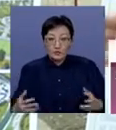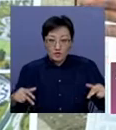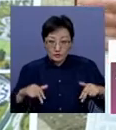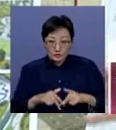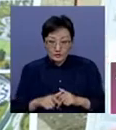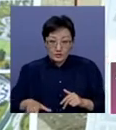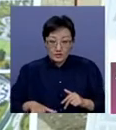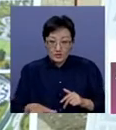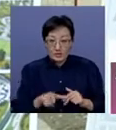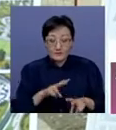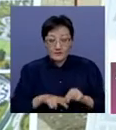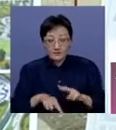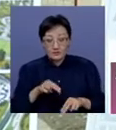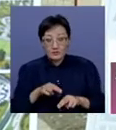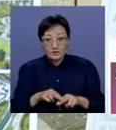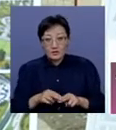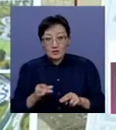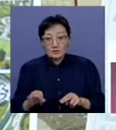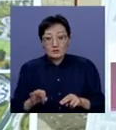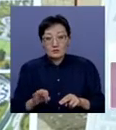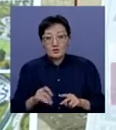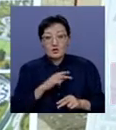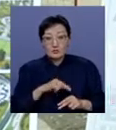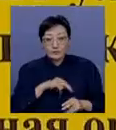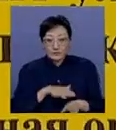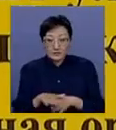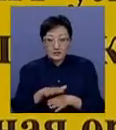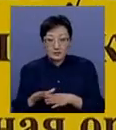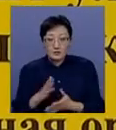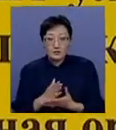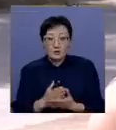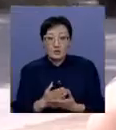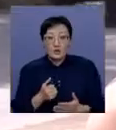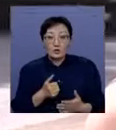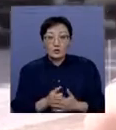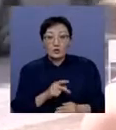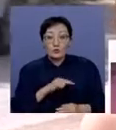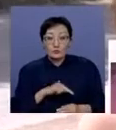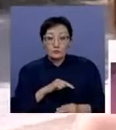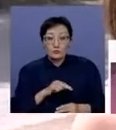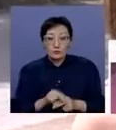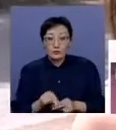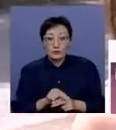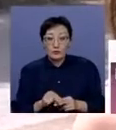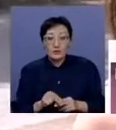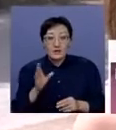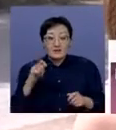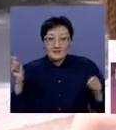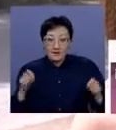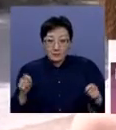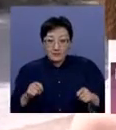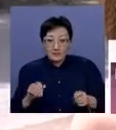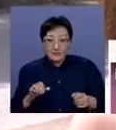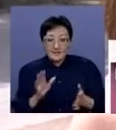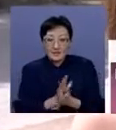жүргіншілер тротуарлары салынып, сондай жұмыстар атқарылды. Дөремонт енді көбіне жамыр жауғанды өте қиын. Су жерді, балаларға